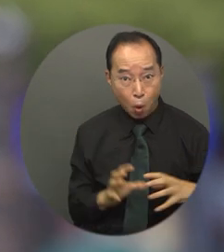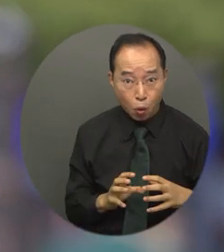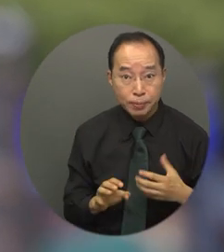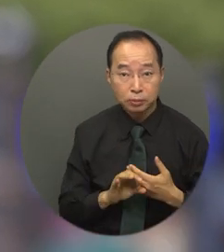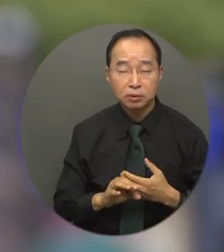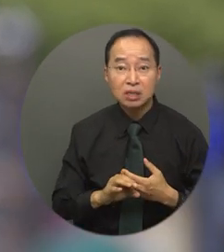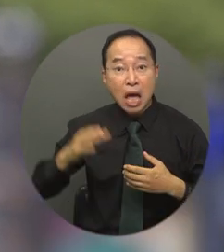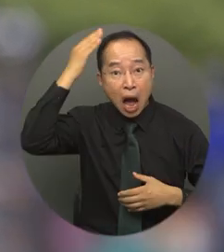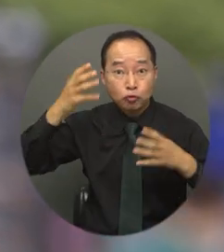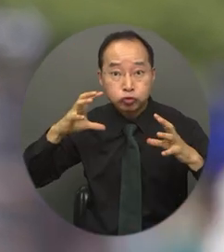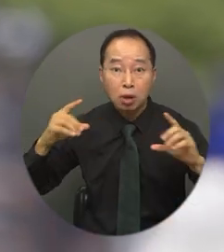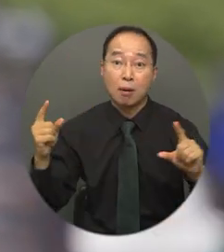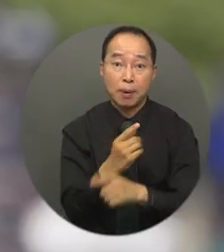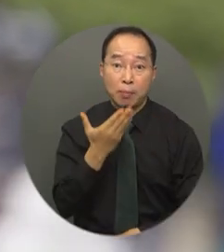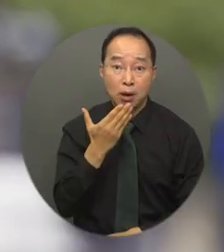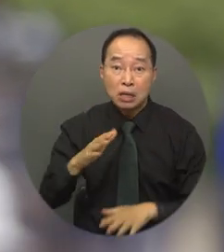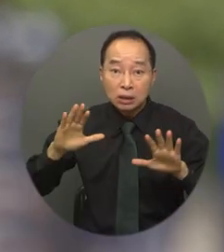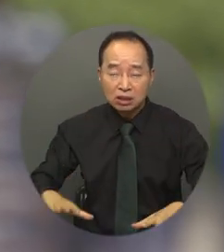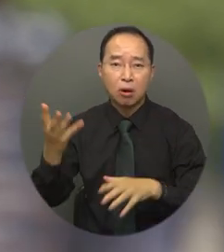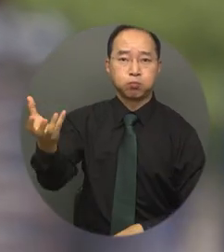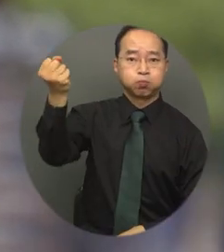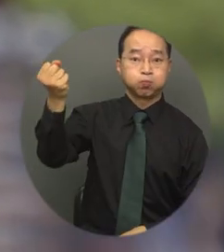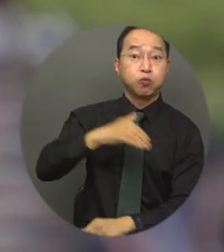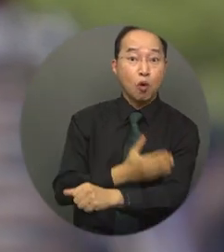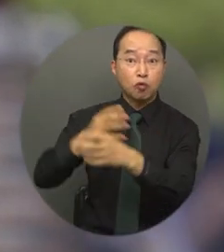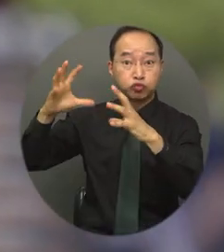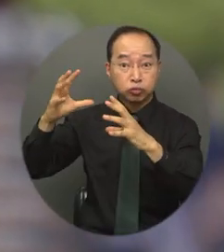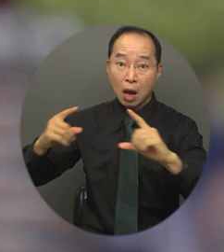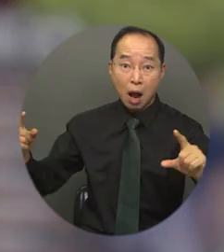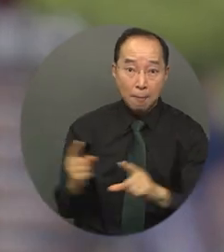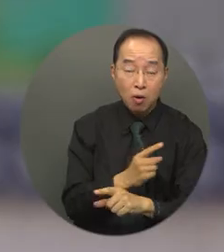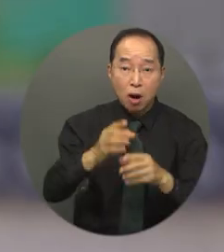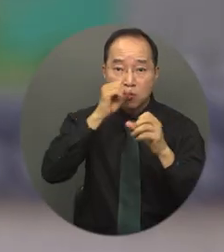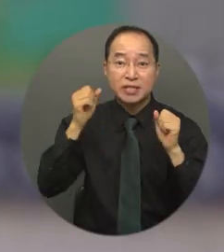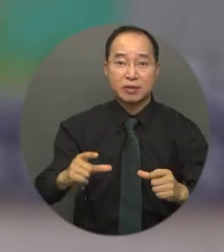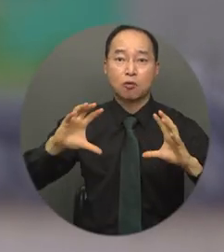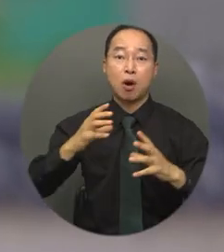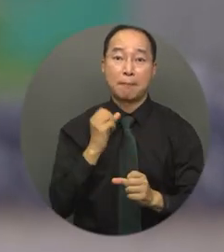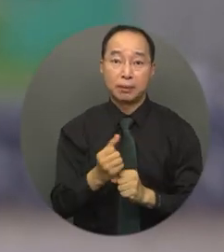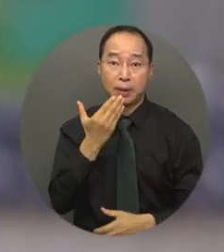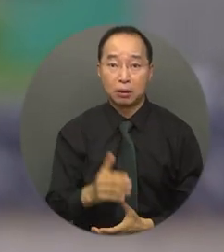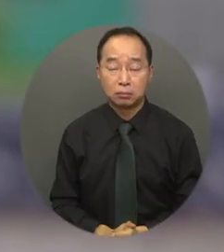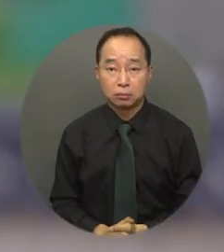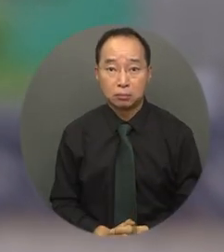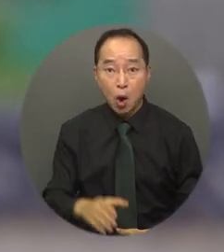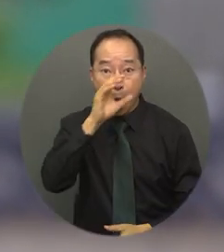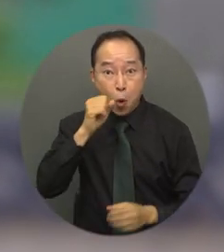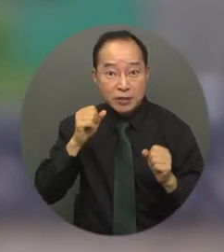기득권 공화국에서 기회 공화국으로 바꿀 수 있습니다. 기회가